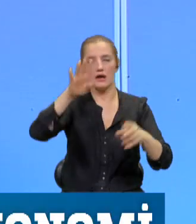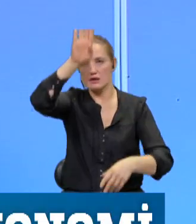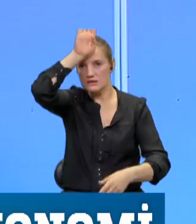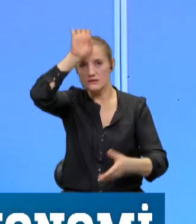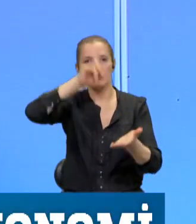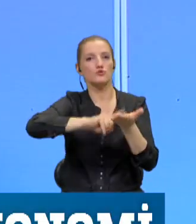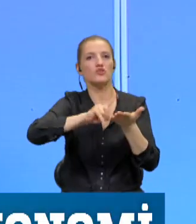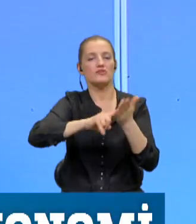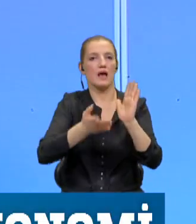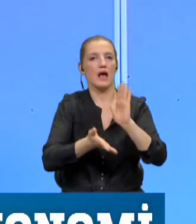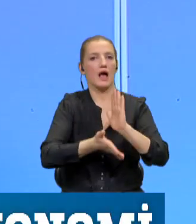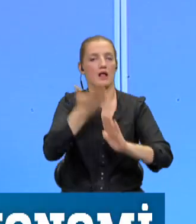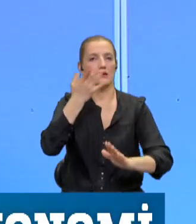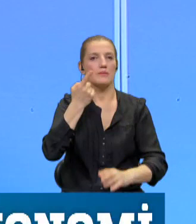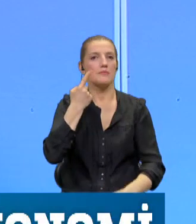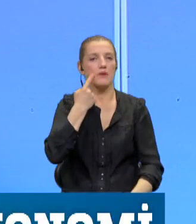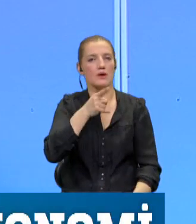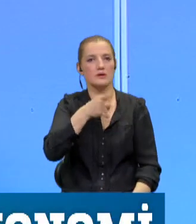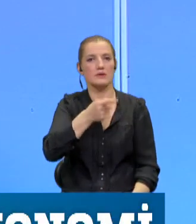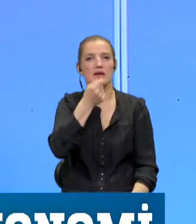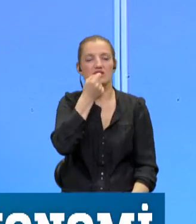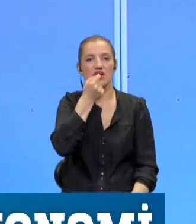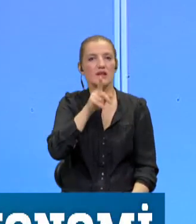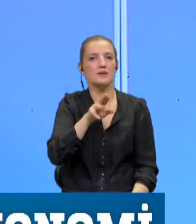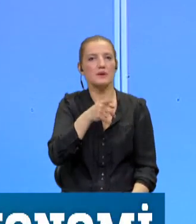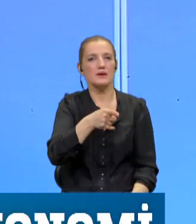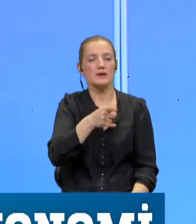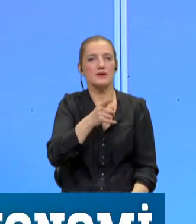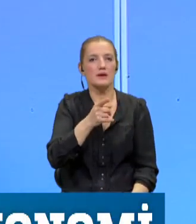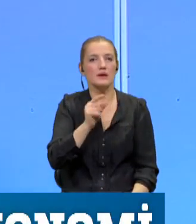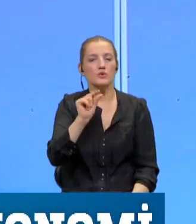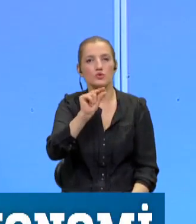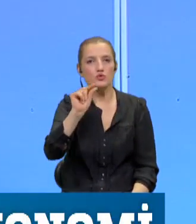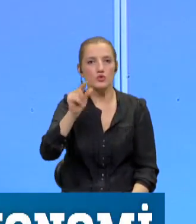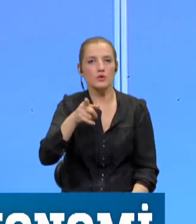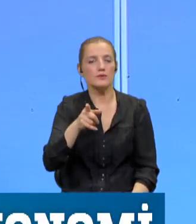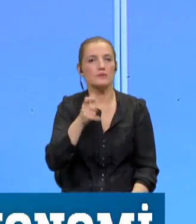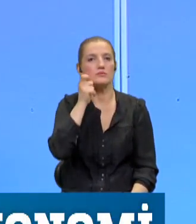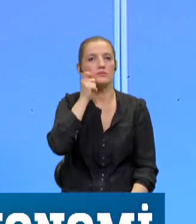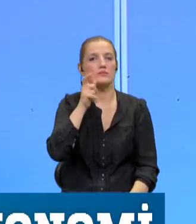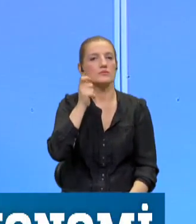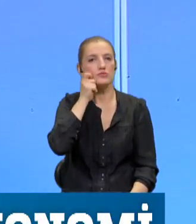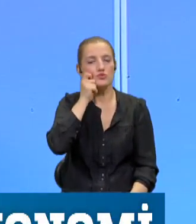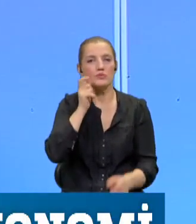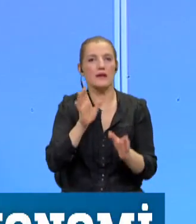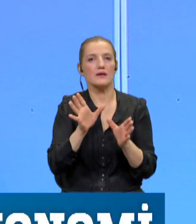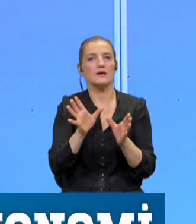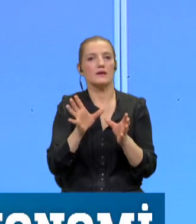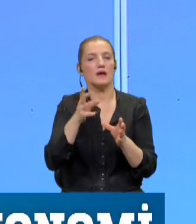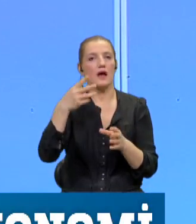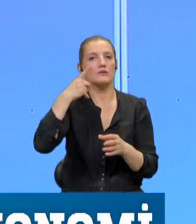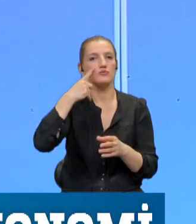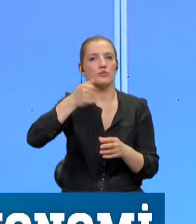sözleşmesinin kaldırılması ve sahibi bakıyorsun hep o çekirdek pacm muhafazakar Dindar kesimin